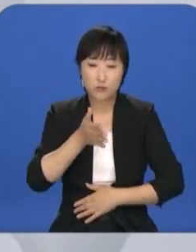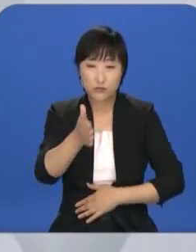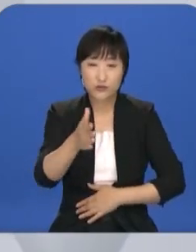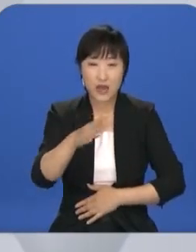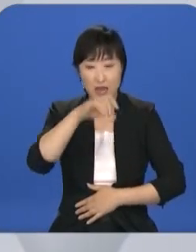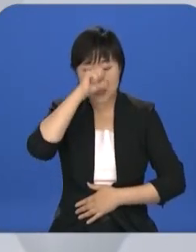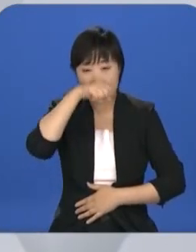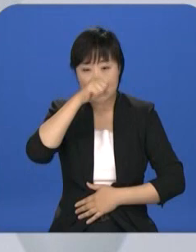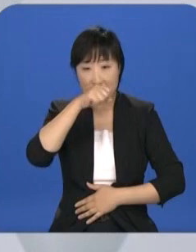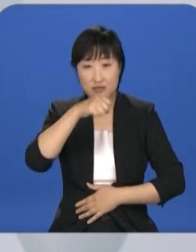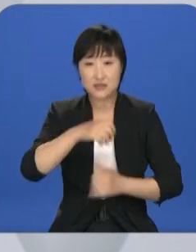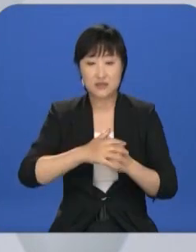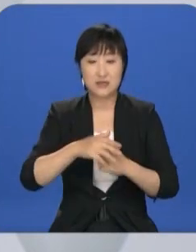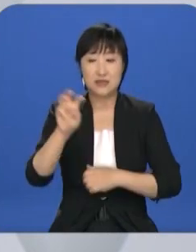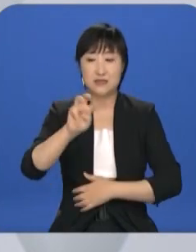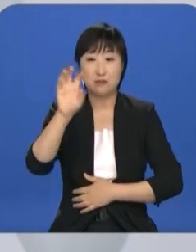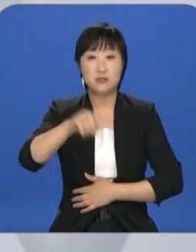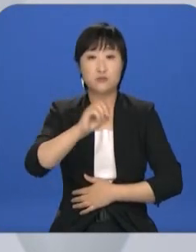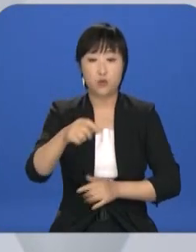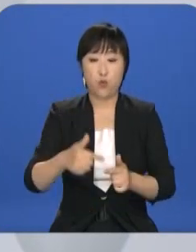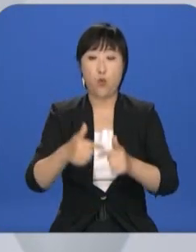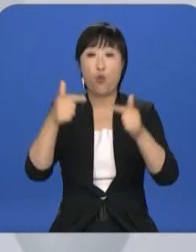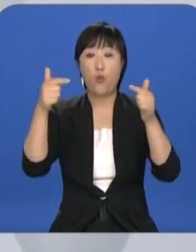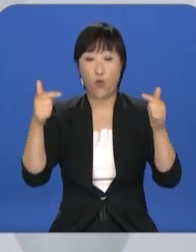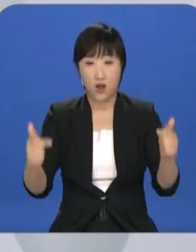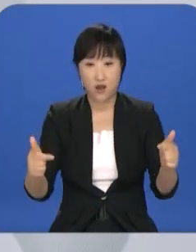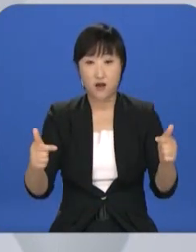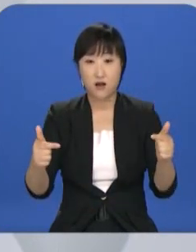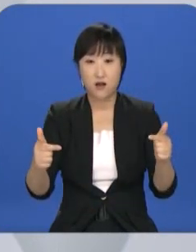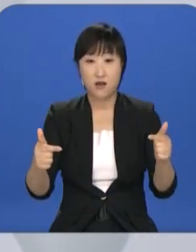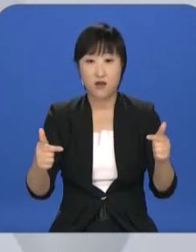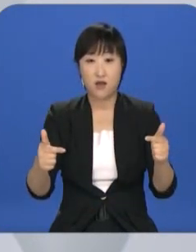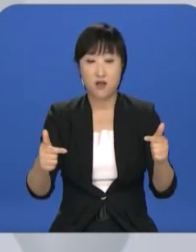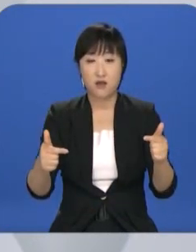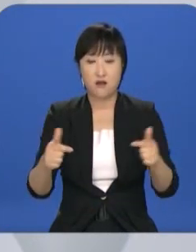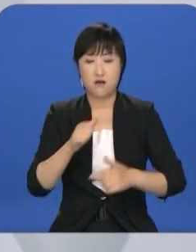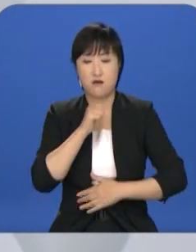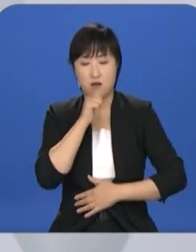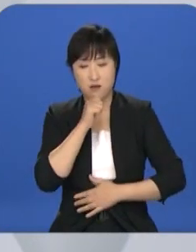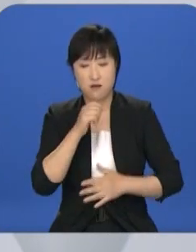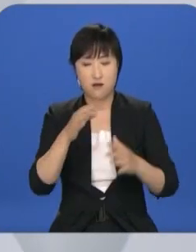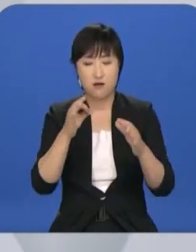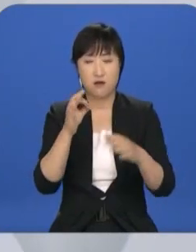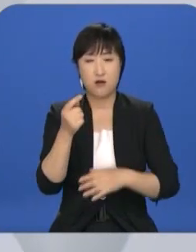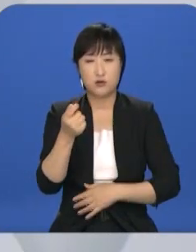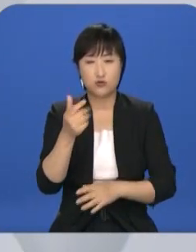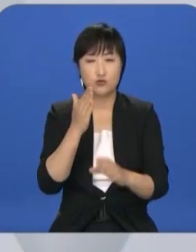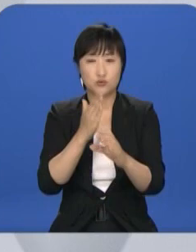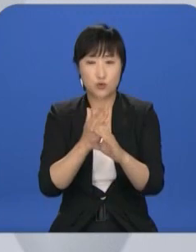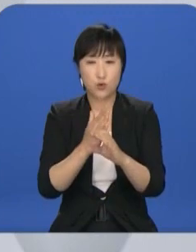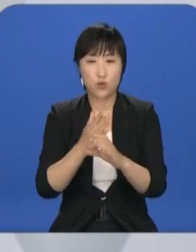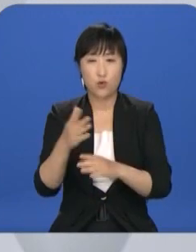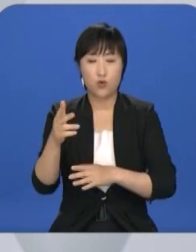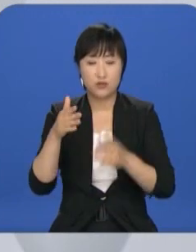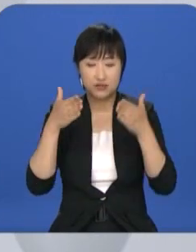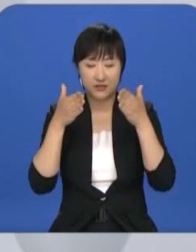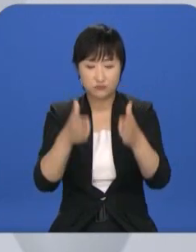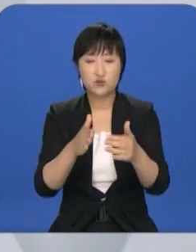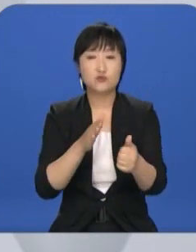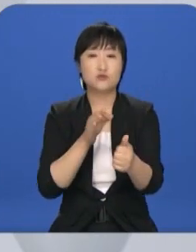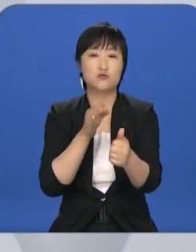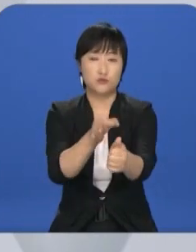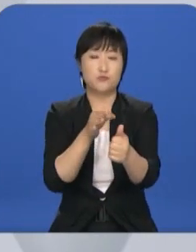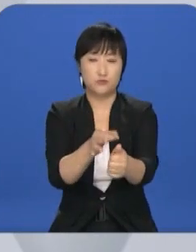농수산업 분야 예산을 30% 이상 확대 편성해서 영세 중소농어가를 중심